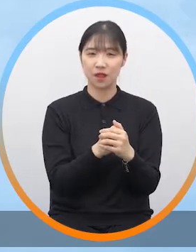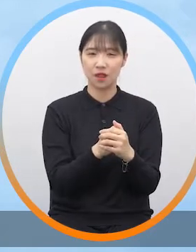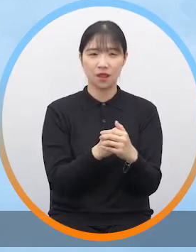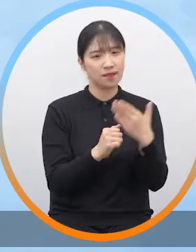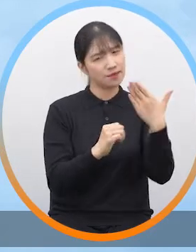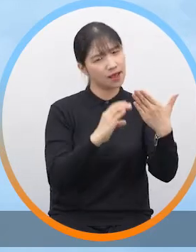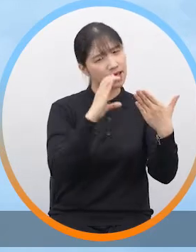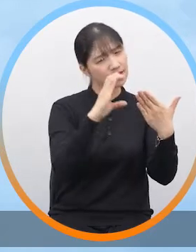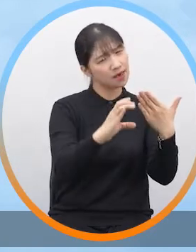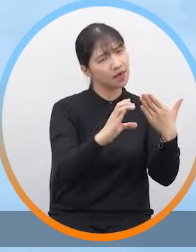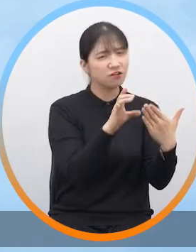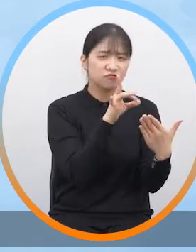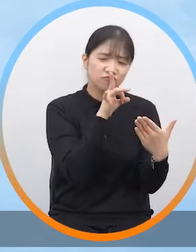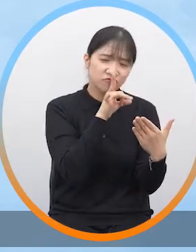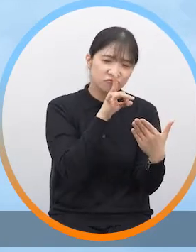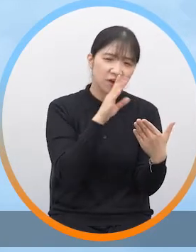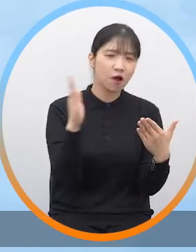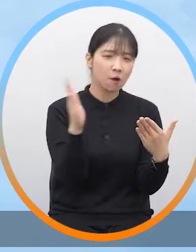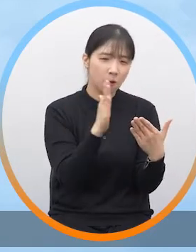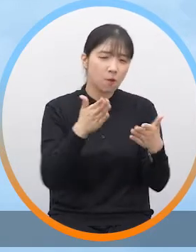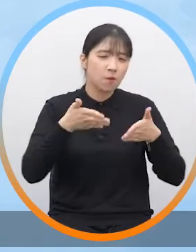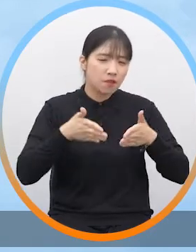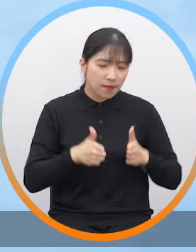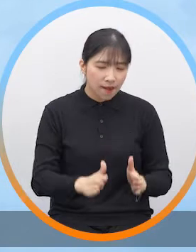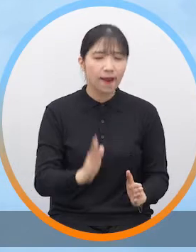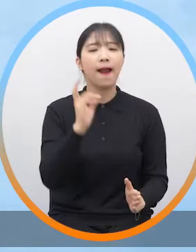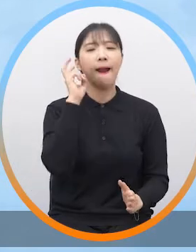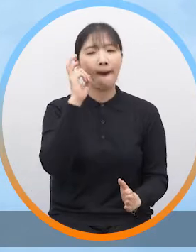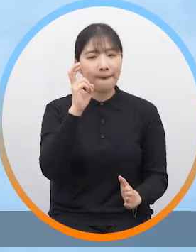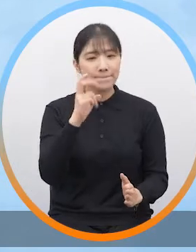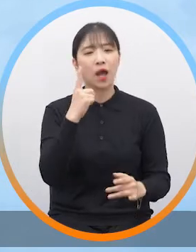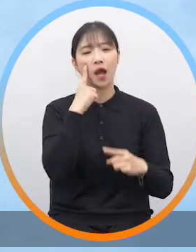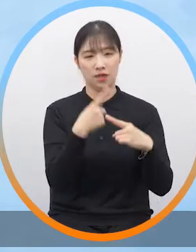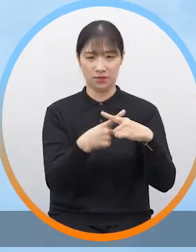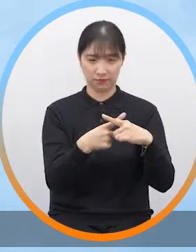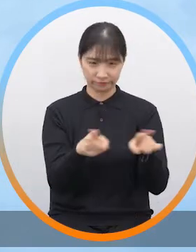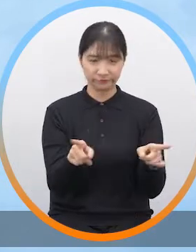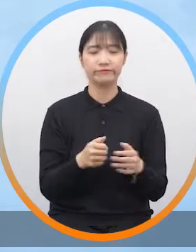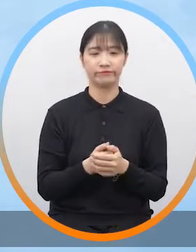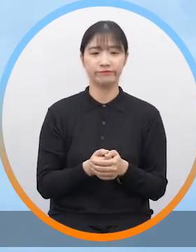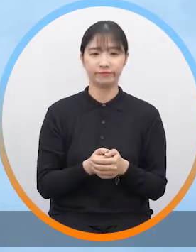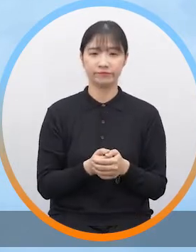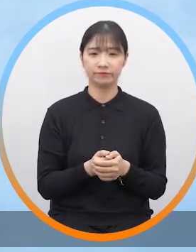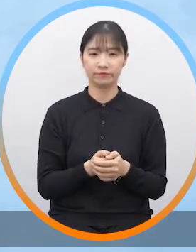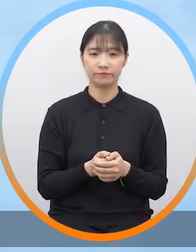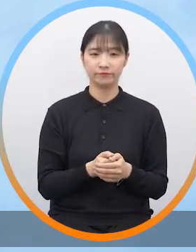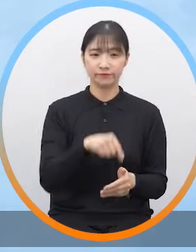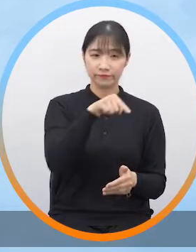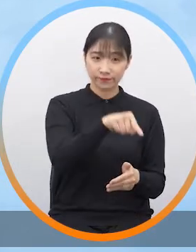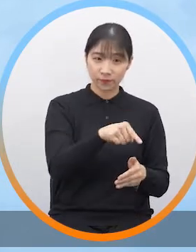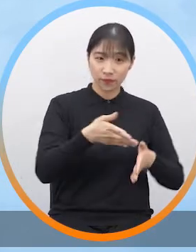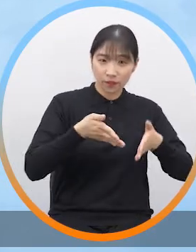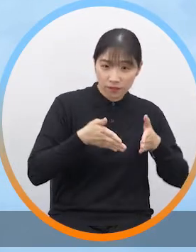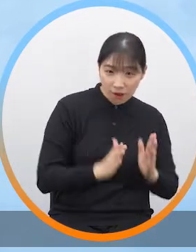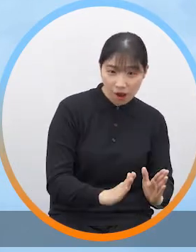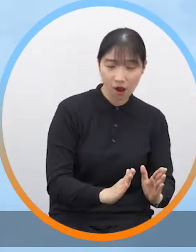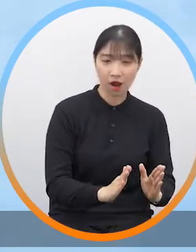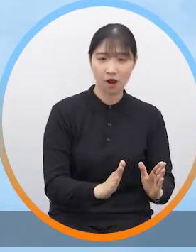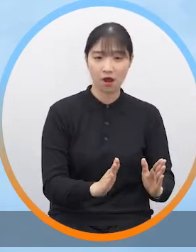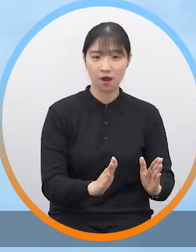4세기 한 중엽경에 출생하지 않았을 건가 추측을 하고 있고요. 자, 거기서